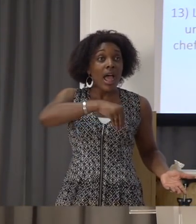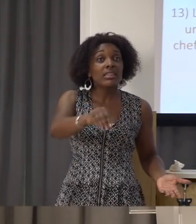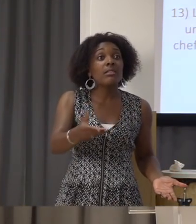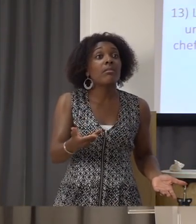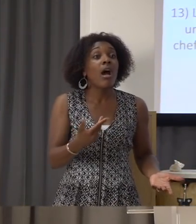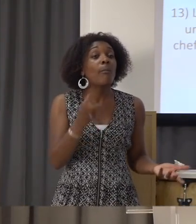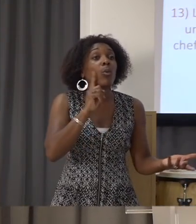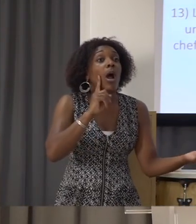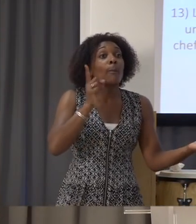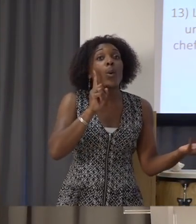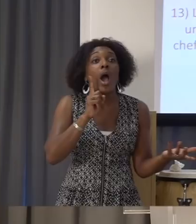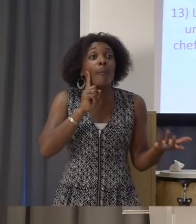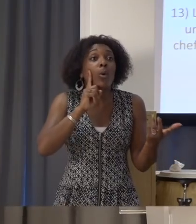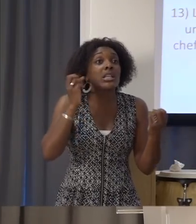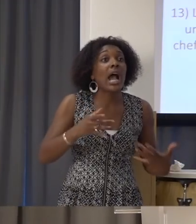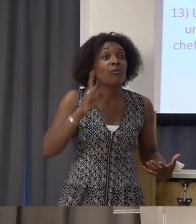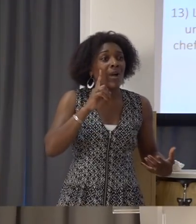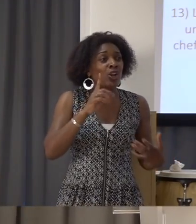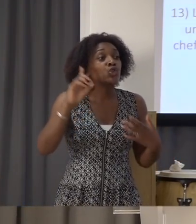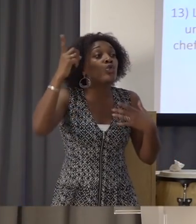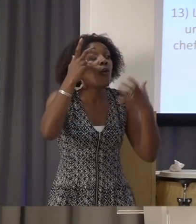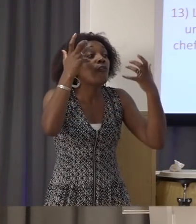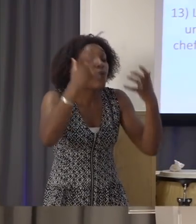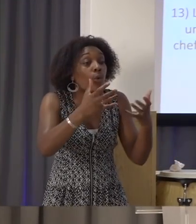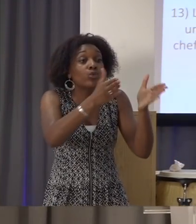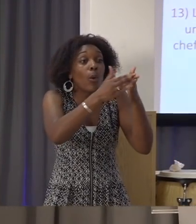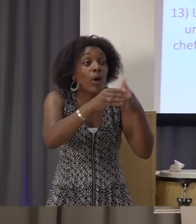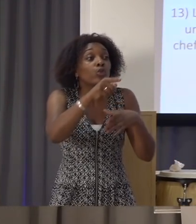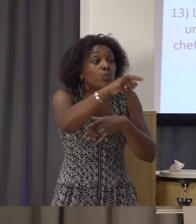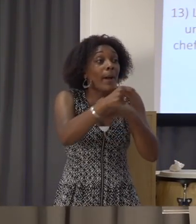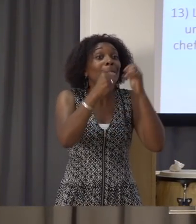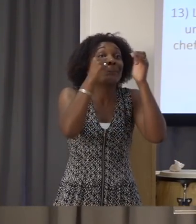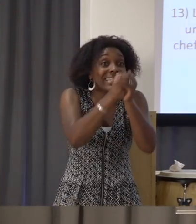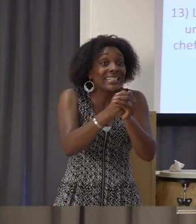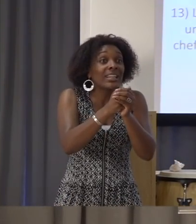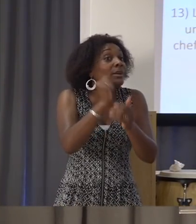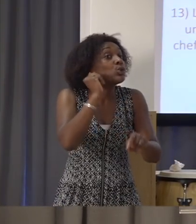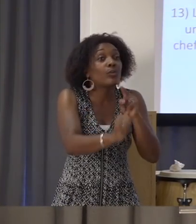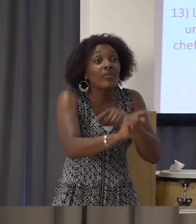ma dîme. Mais non, c'est insuffisant. Ce que Dieu te demande de faire, tu ne le fais pas.